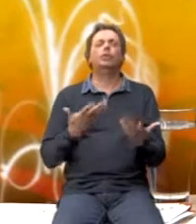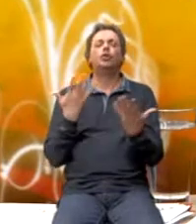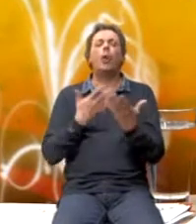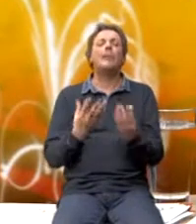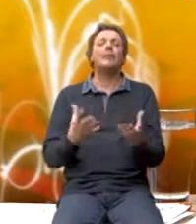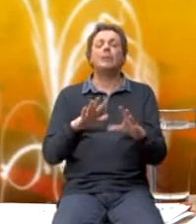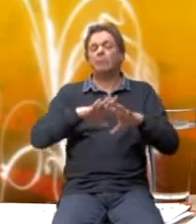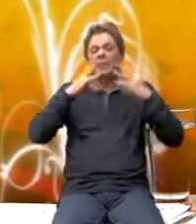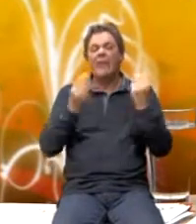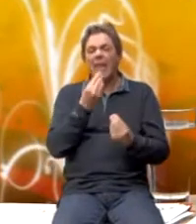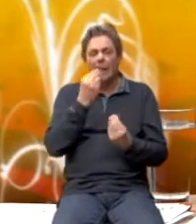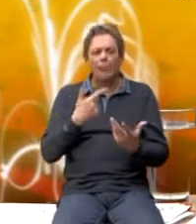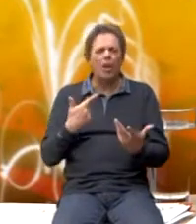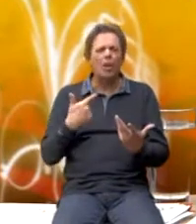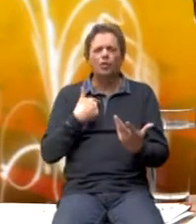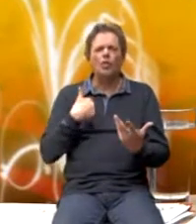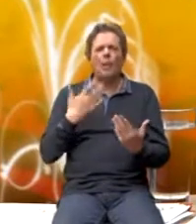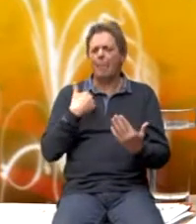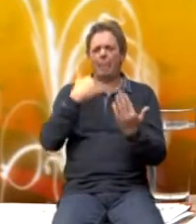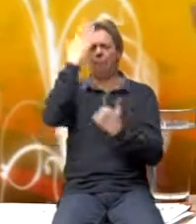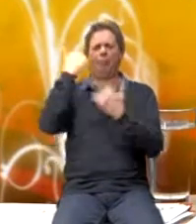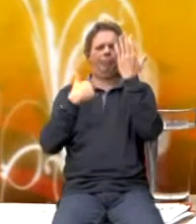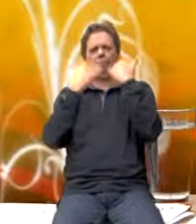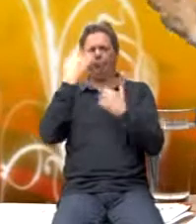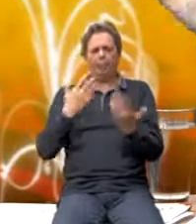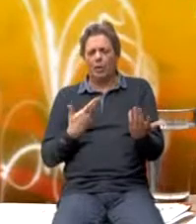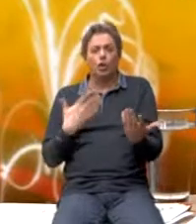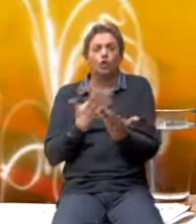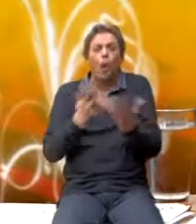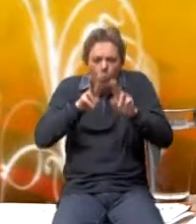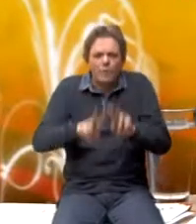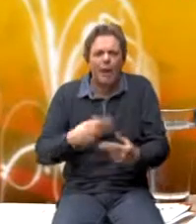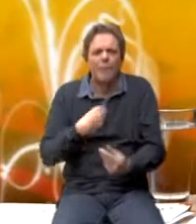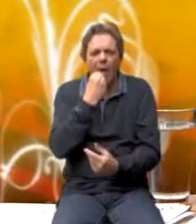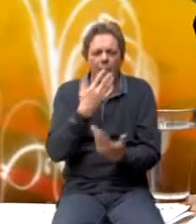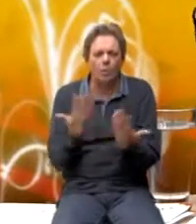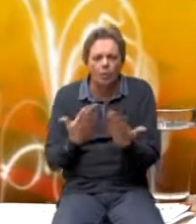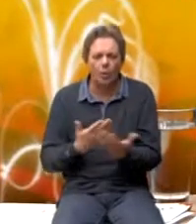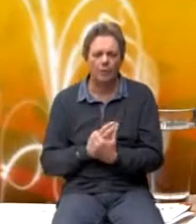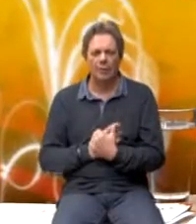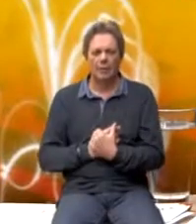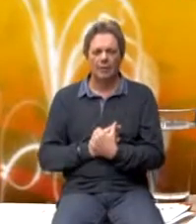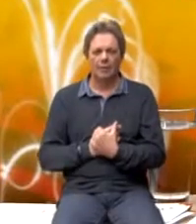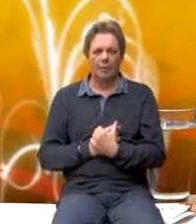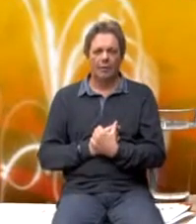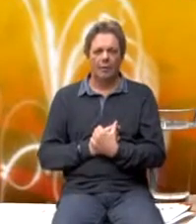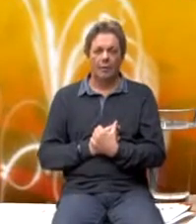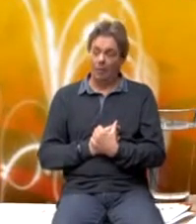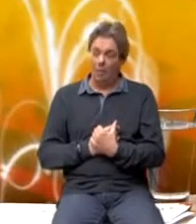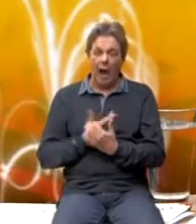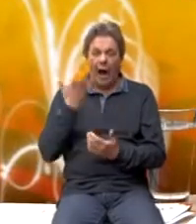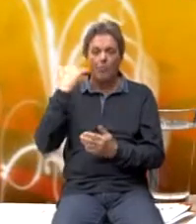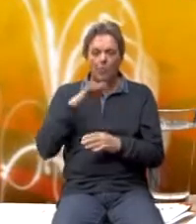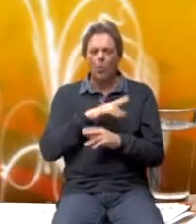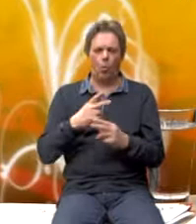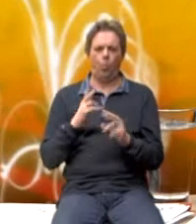mi obmanuti kao potrošači, bez obzira na prava potrošača. Prava potrošača stavimo malo iza, a budemo u